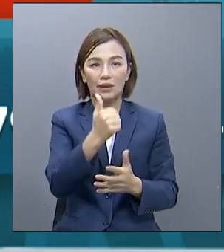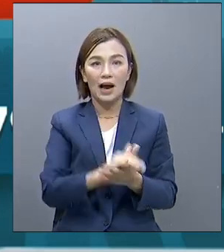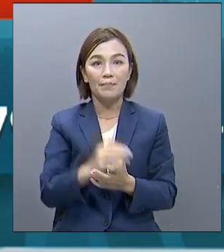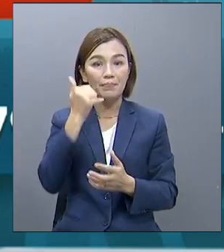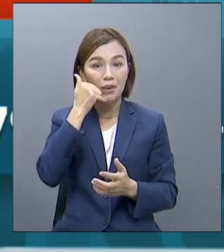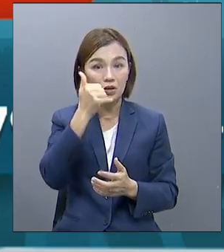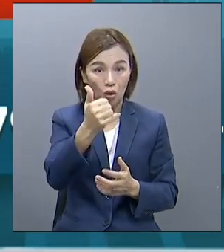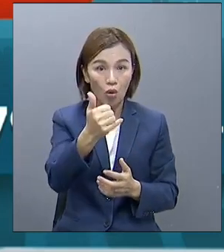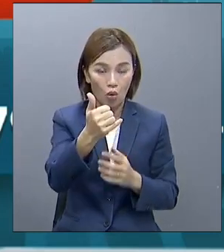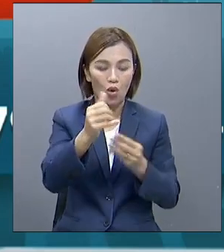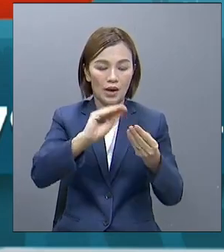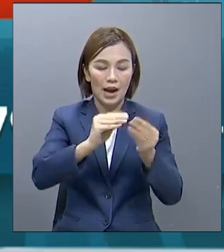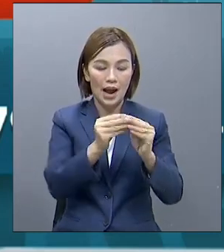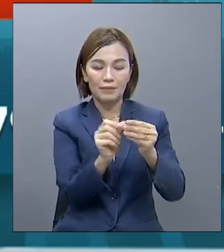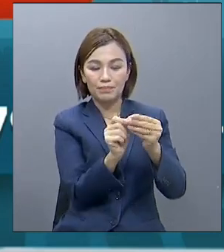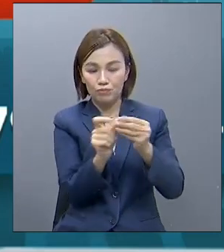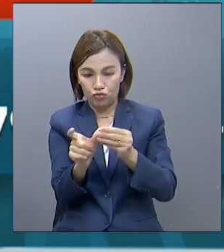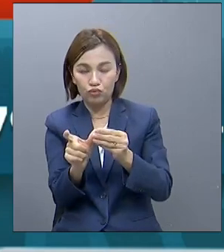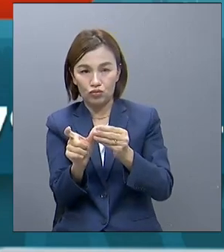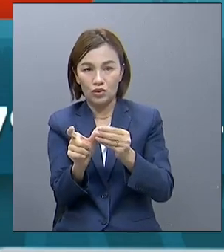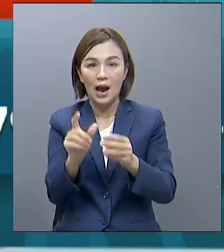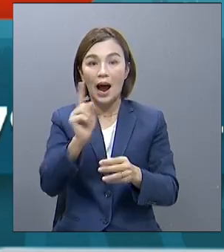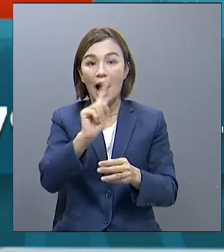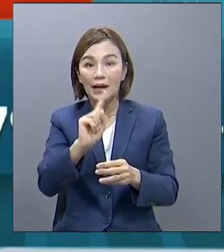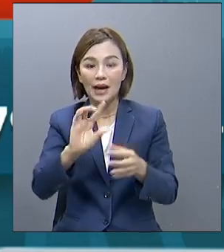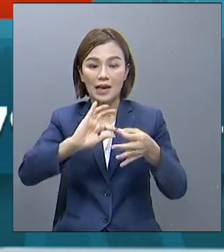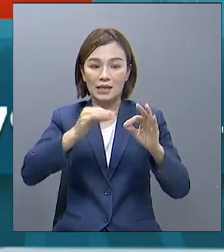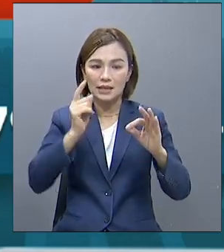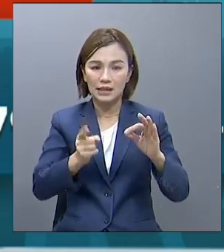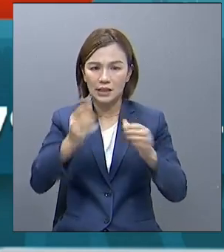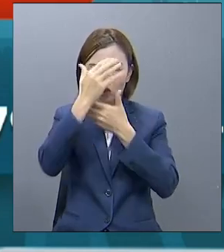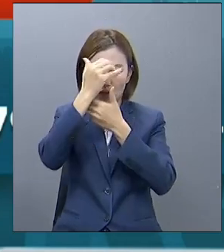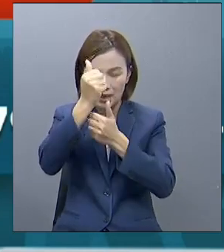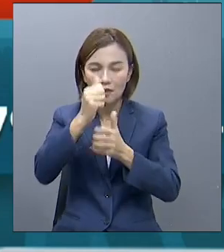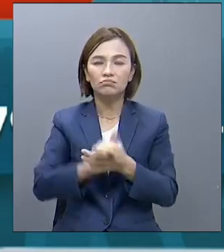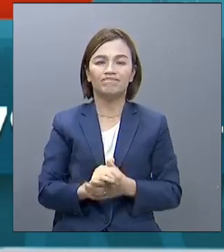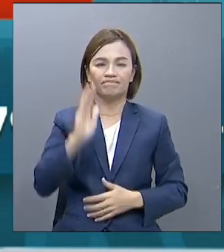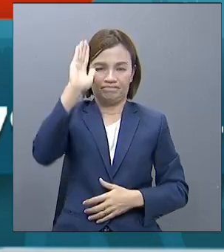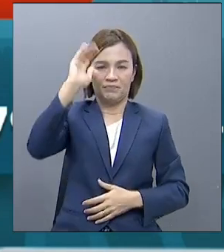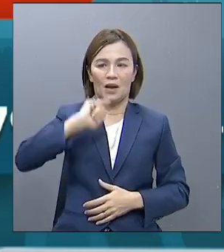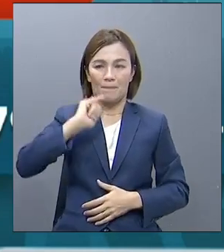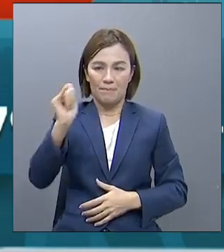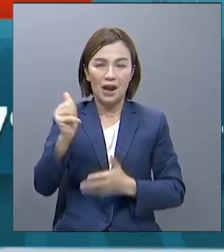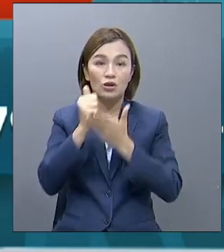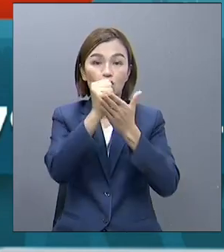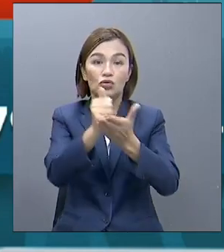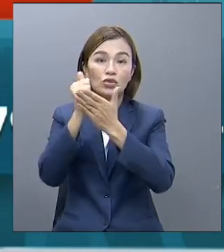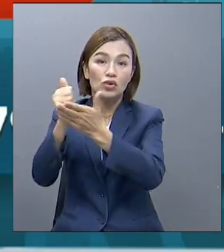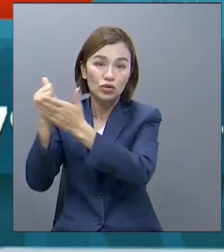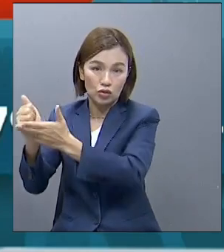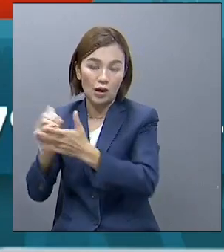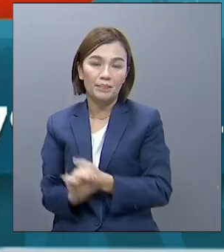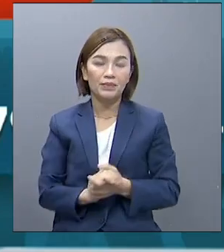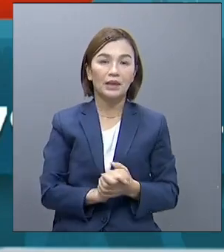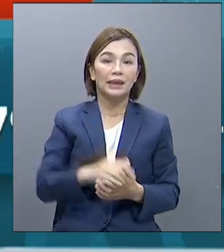คะหากเรื่องไหนมีมูลความจริงน่าสนใจน้องอ้อมขออาสาลงพื้นที่ไปช่วยเหลือคุณผู้ชมและทุกการช่วยเหลือของร้องทุกลงป้ายนี้สถ